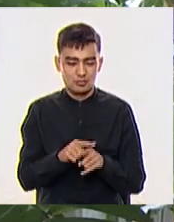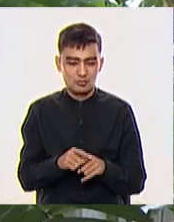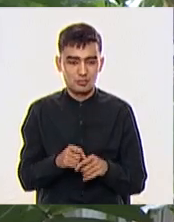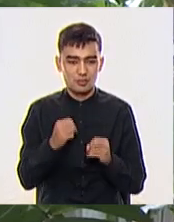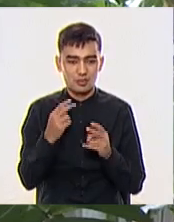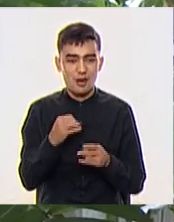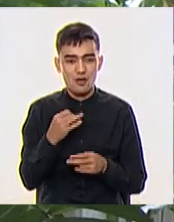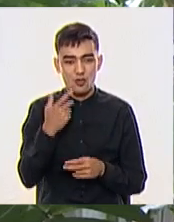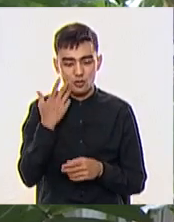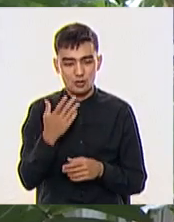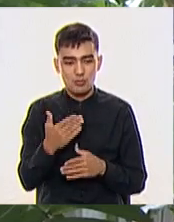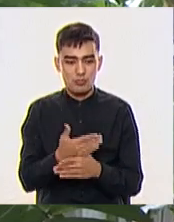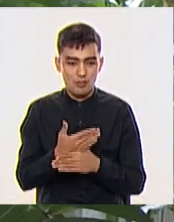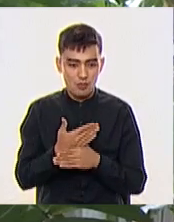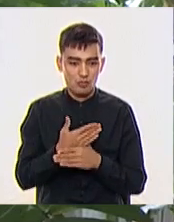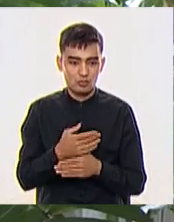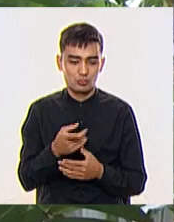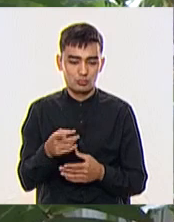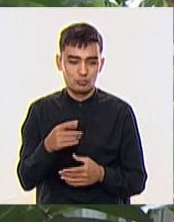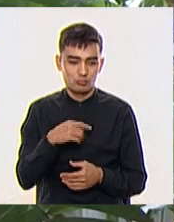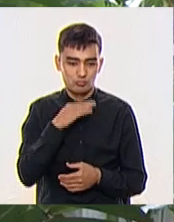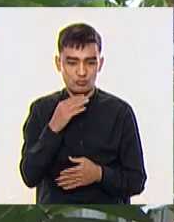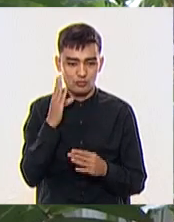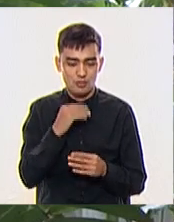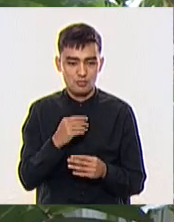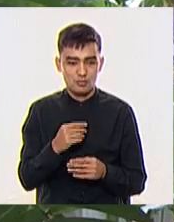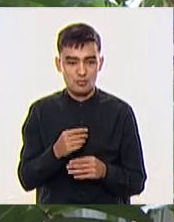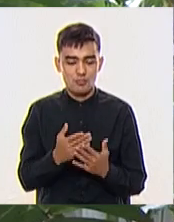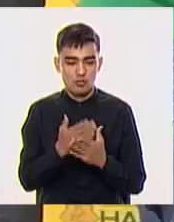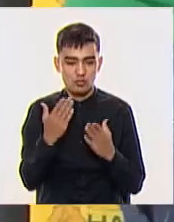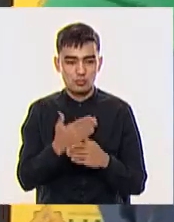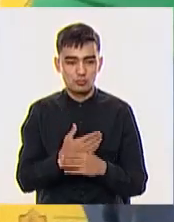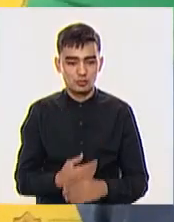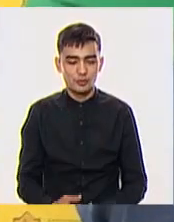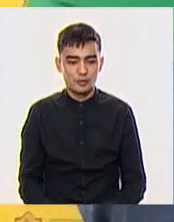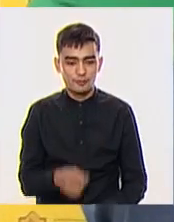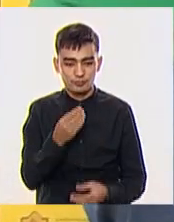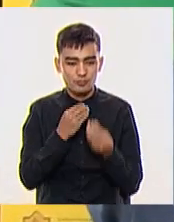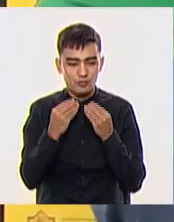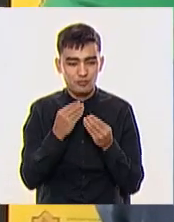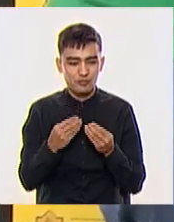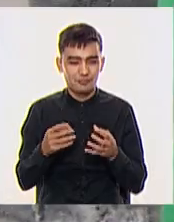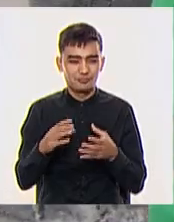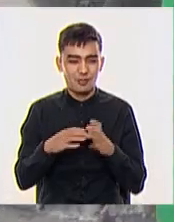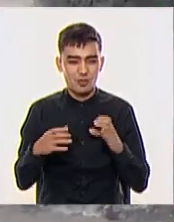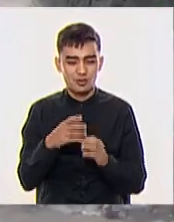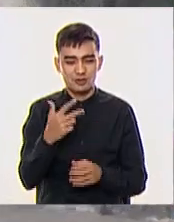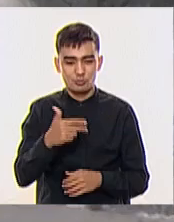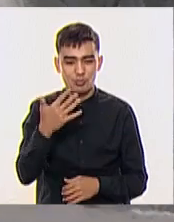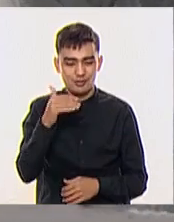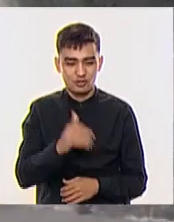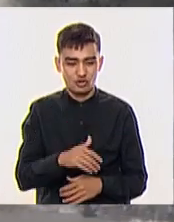так вот. А когда помогают, конечно, это... большая помощь. Продуктовые наборы уже получили 35